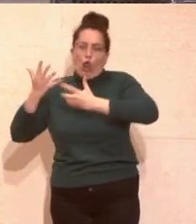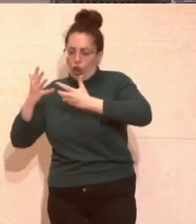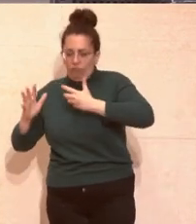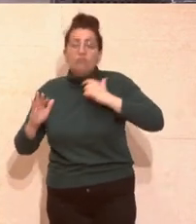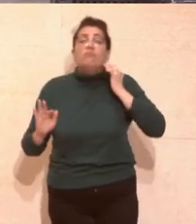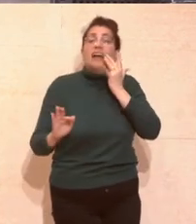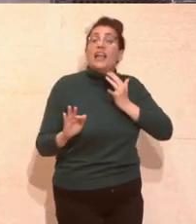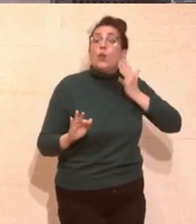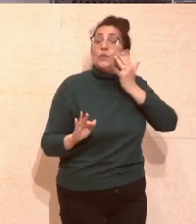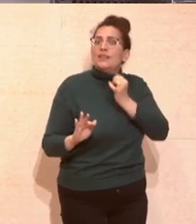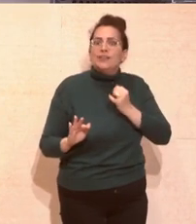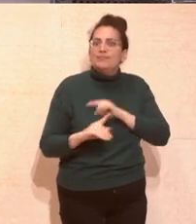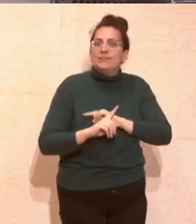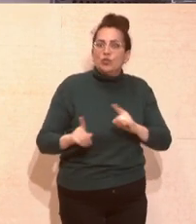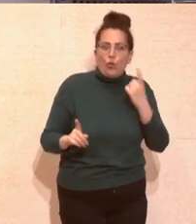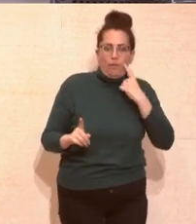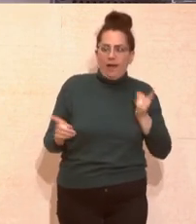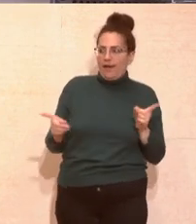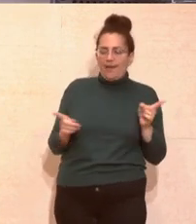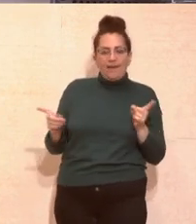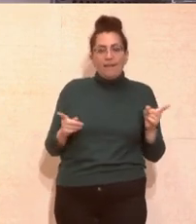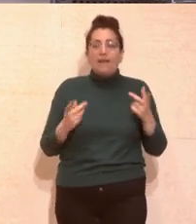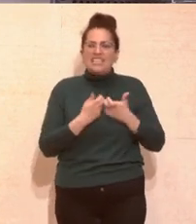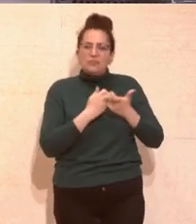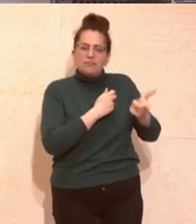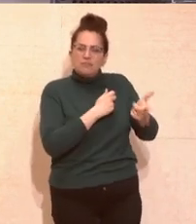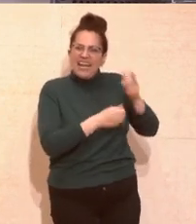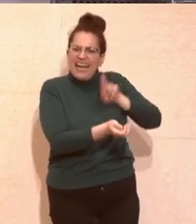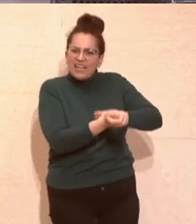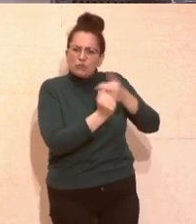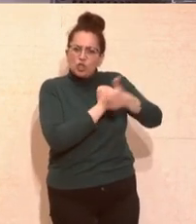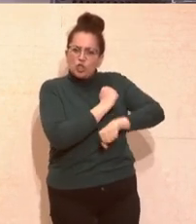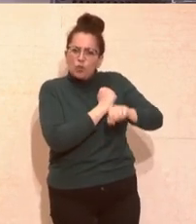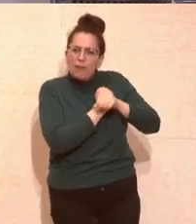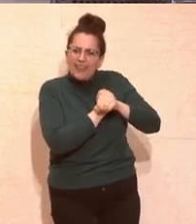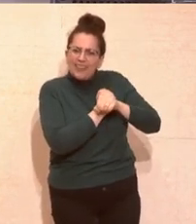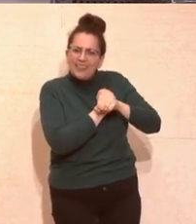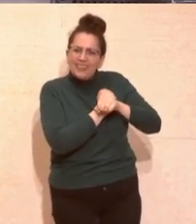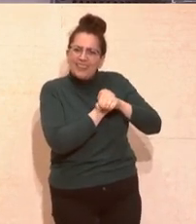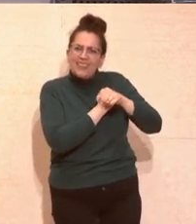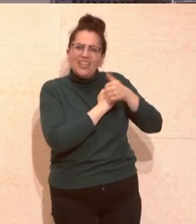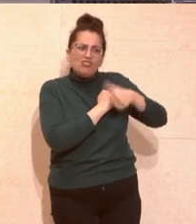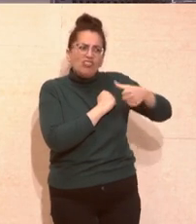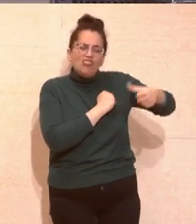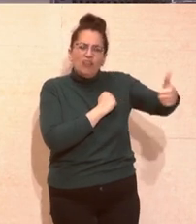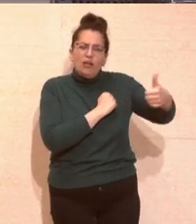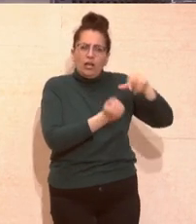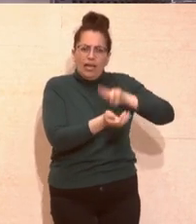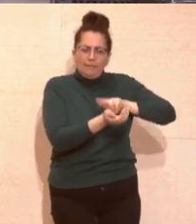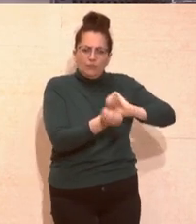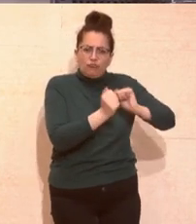compliqué. Et notamment avec les demi-jauges qui changeaient d'une semaine à une autre, là, on les a vraiment mis en difficulté parce qu'on sait que c'est un